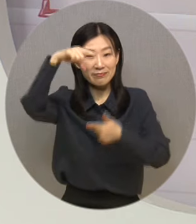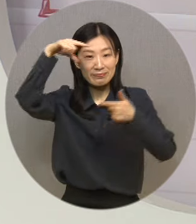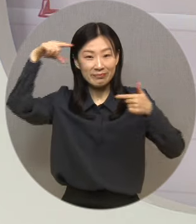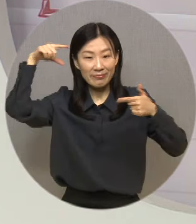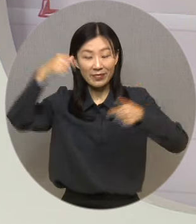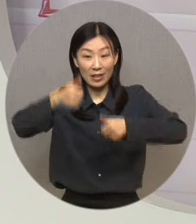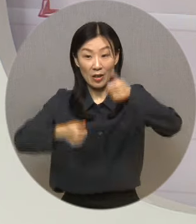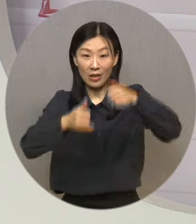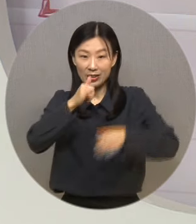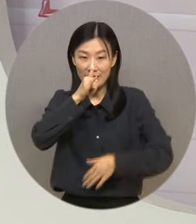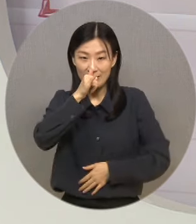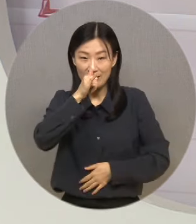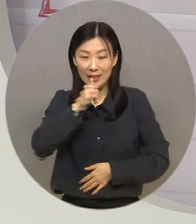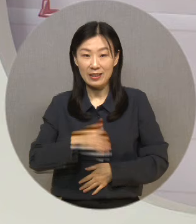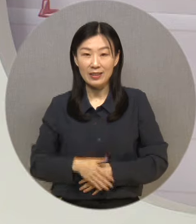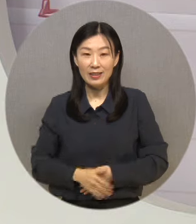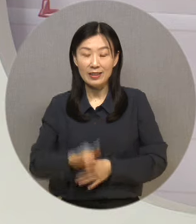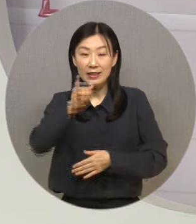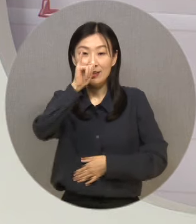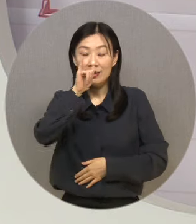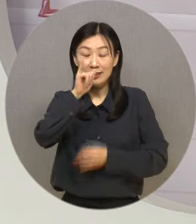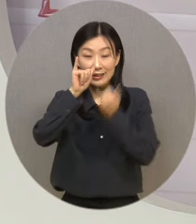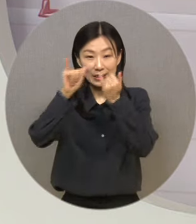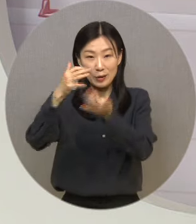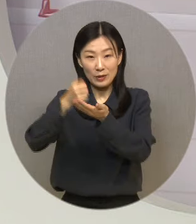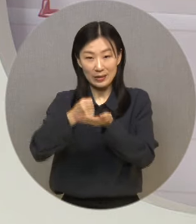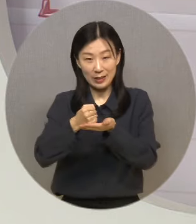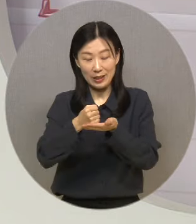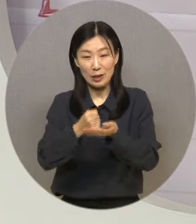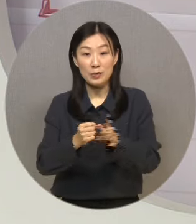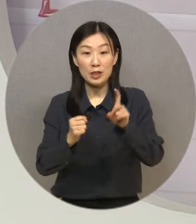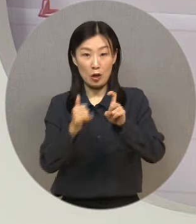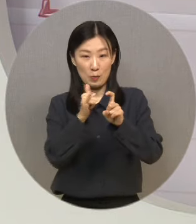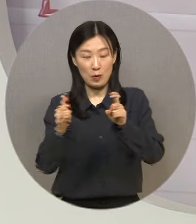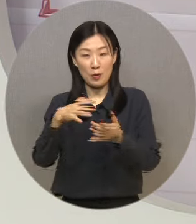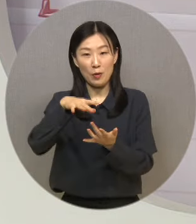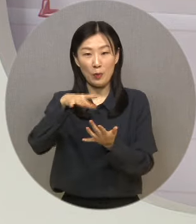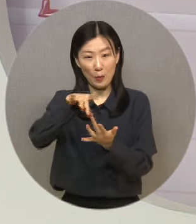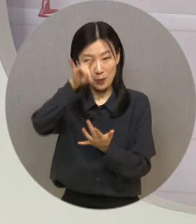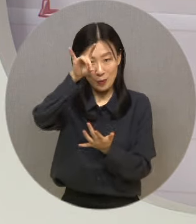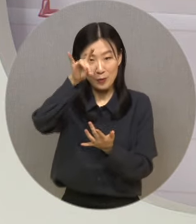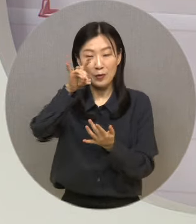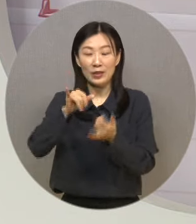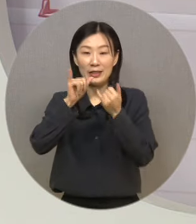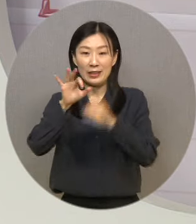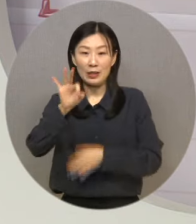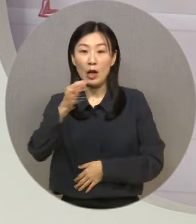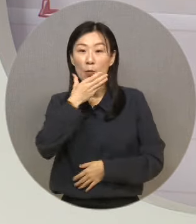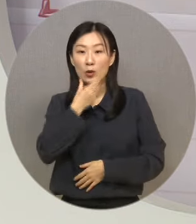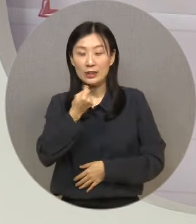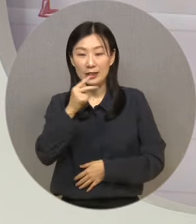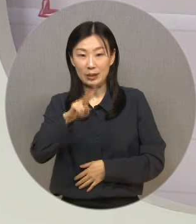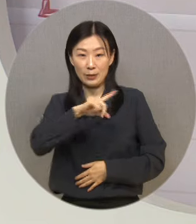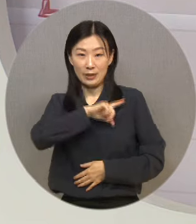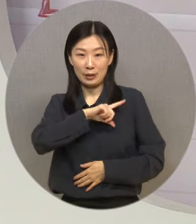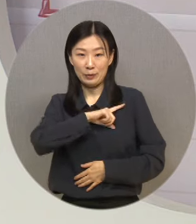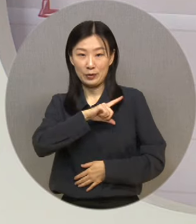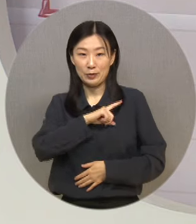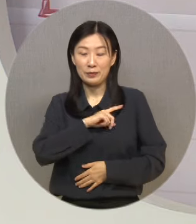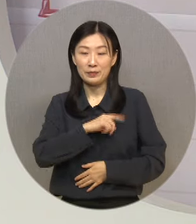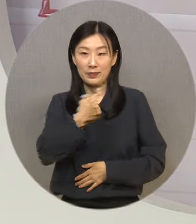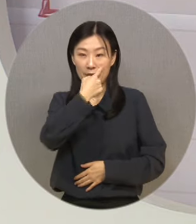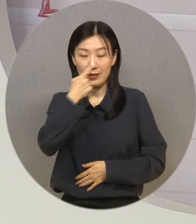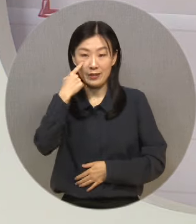되는데요. 수상자는 총 10분을 뽑고요. 상금과 함께 복지TV 명의로 가수 인증서가 지급이 되고요. 네. 복지TV